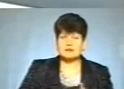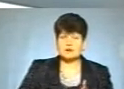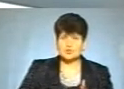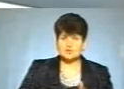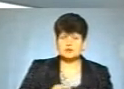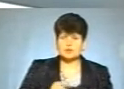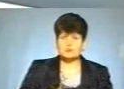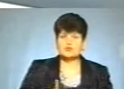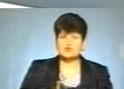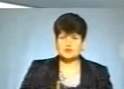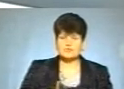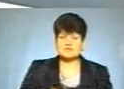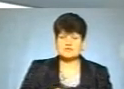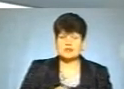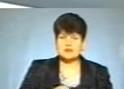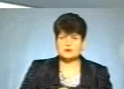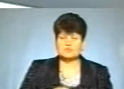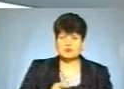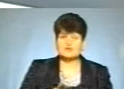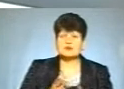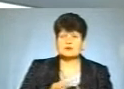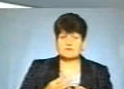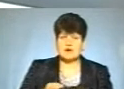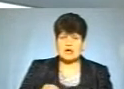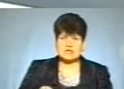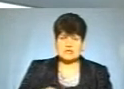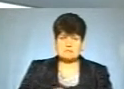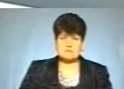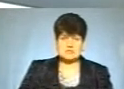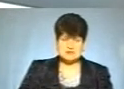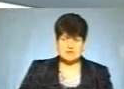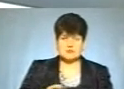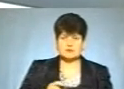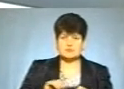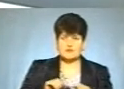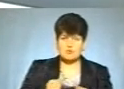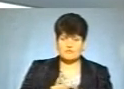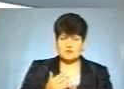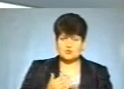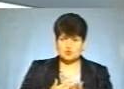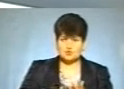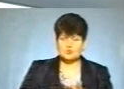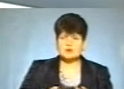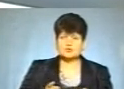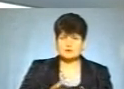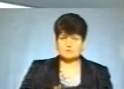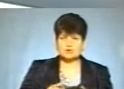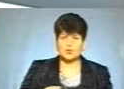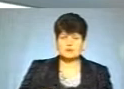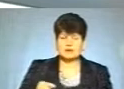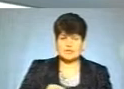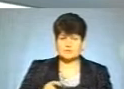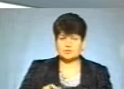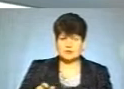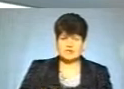що в залежності від того, які вакантні місця, яка буде сформована структура, яка залишиться, це буде вже тоді по конкретних людей, які